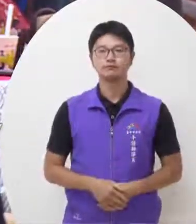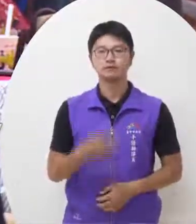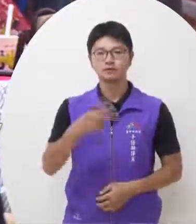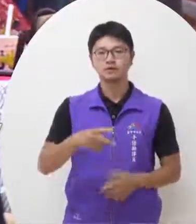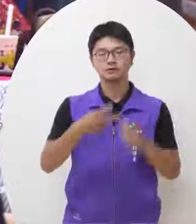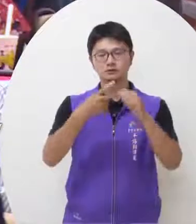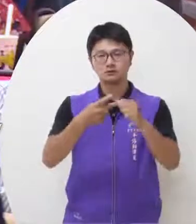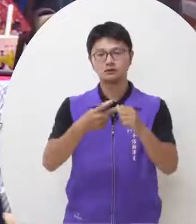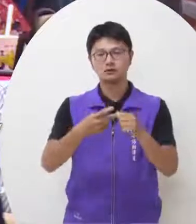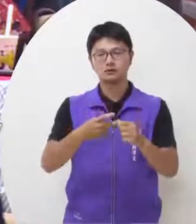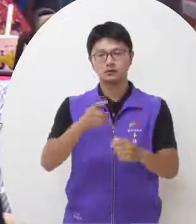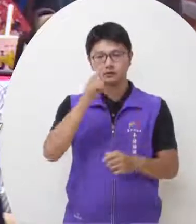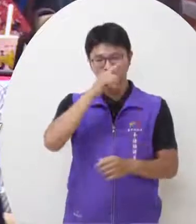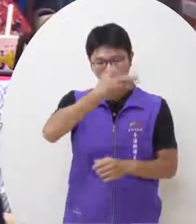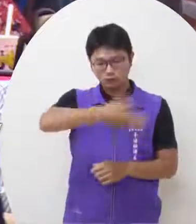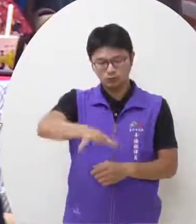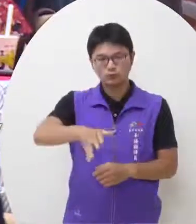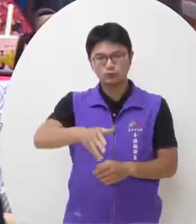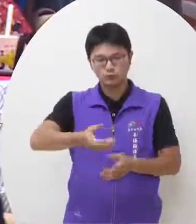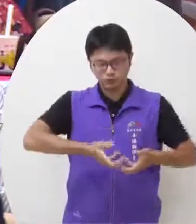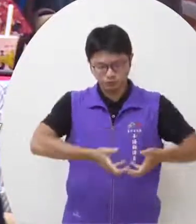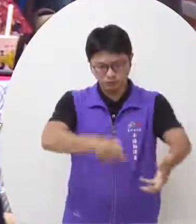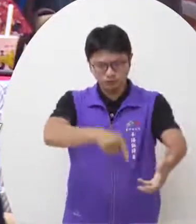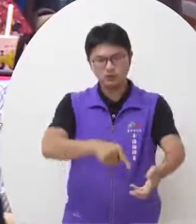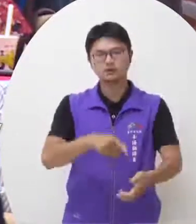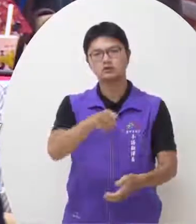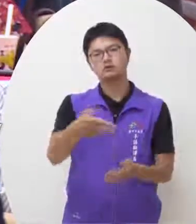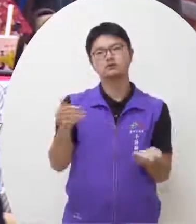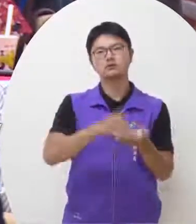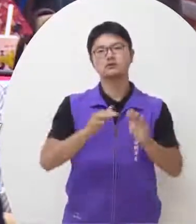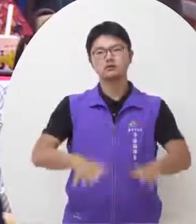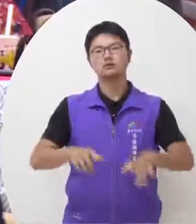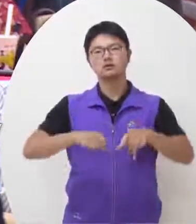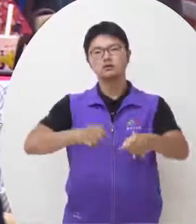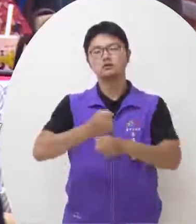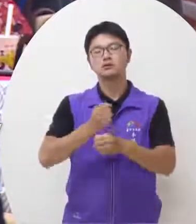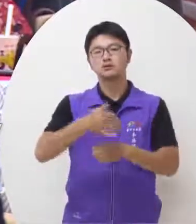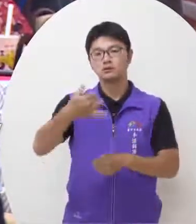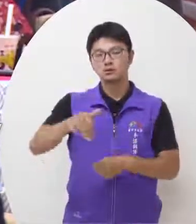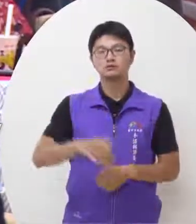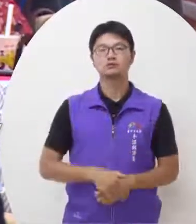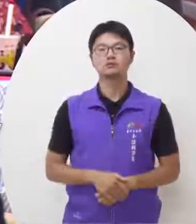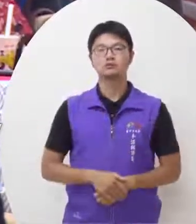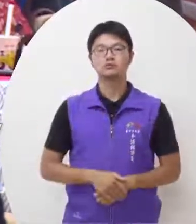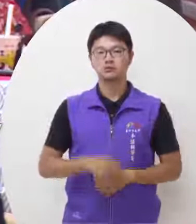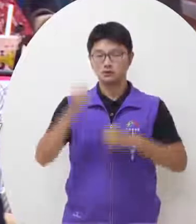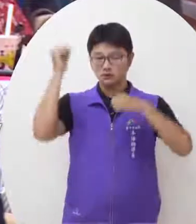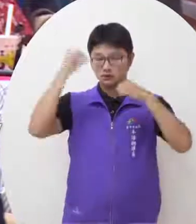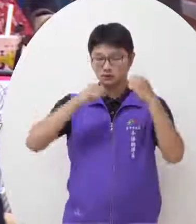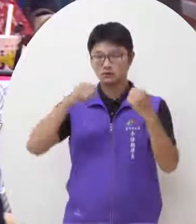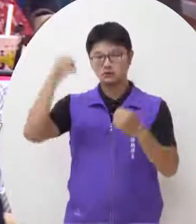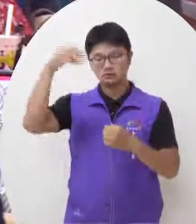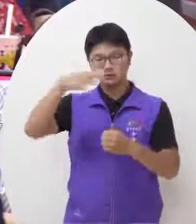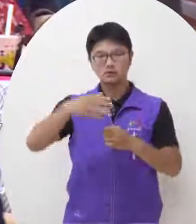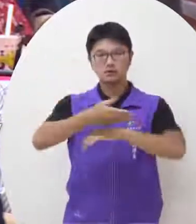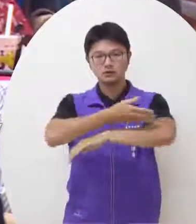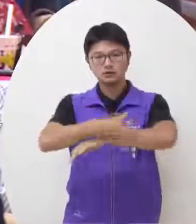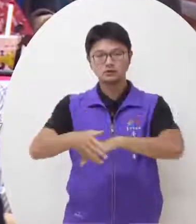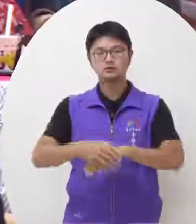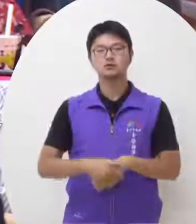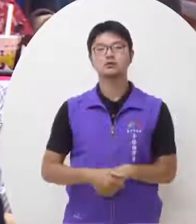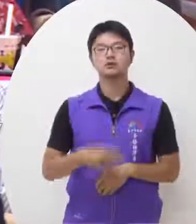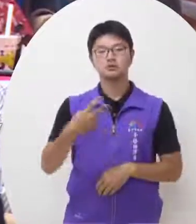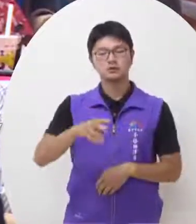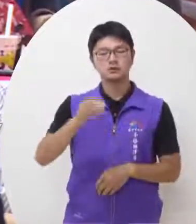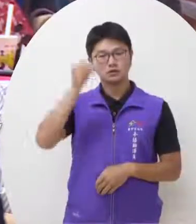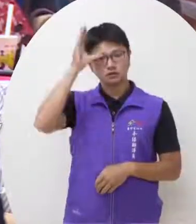水道也是都还没有处理。再来就是我们朝阳溪跟惠来溪哈，感谢水利局跟建设局哈都有